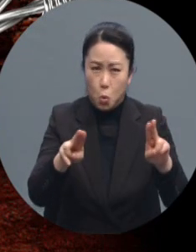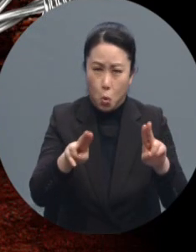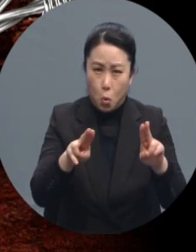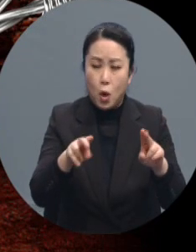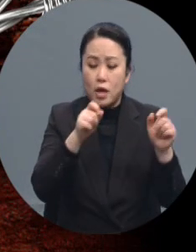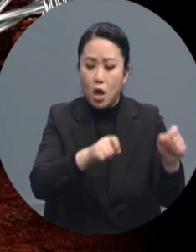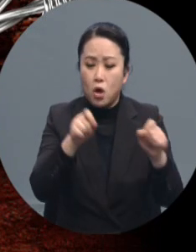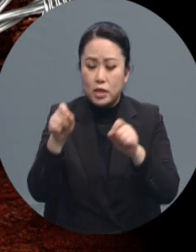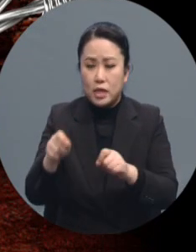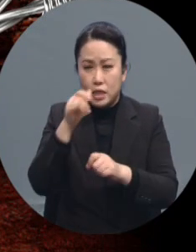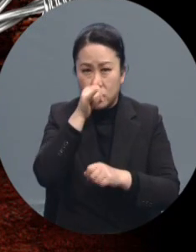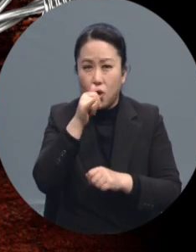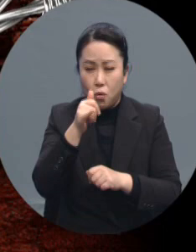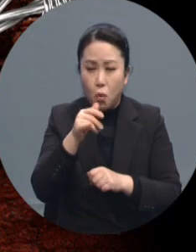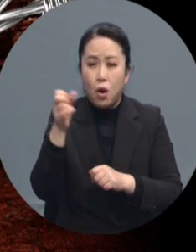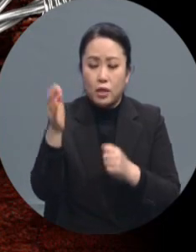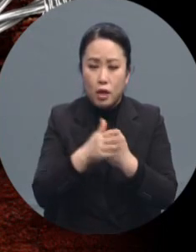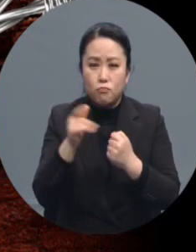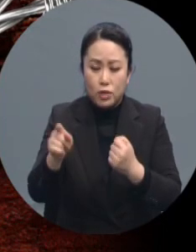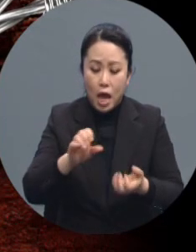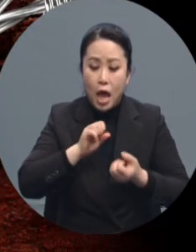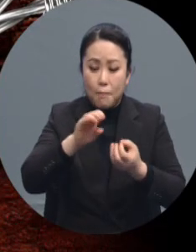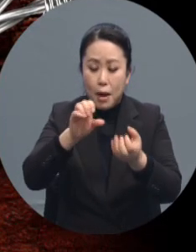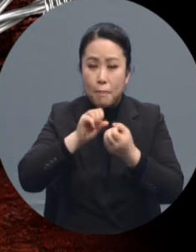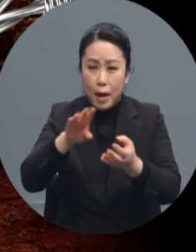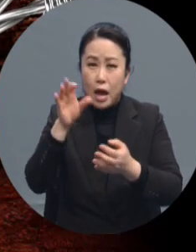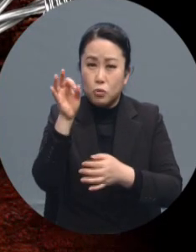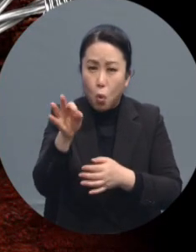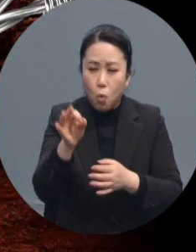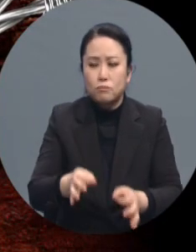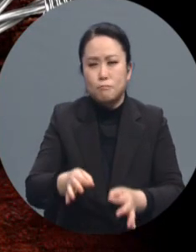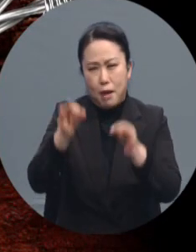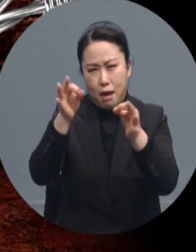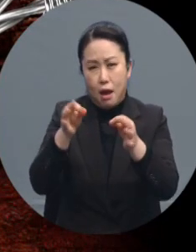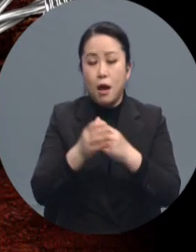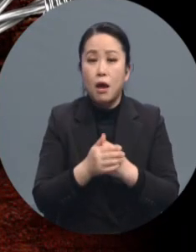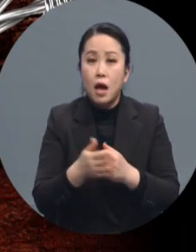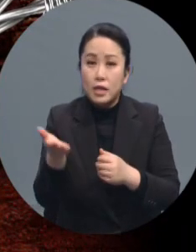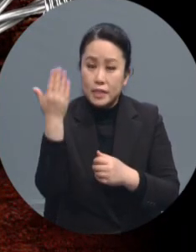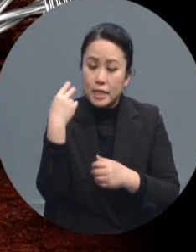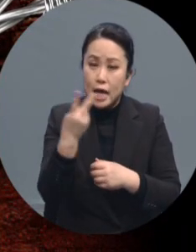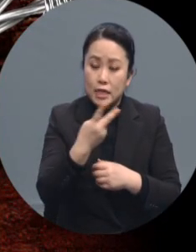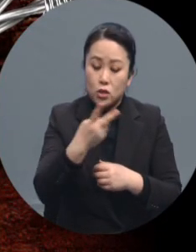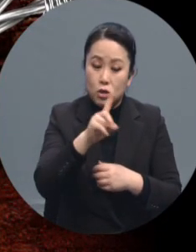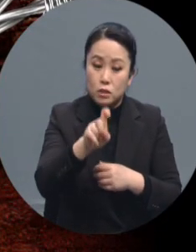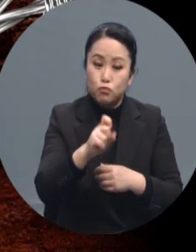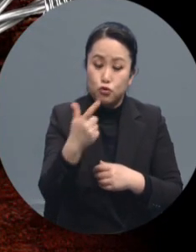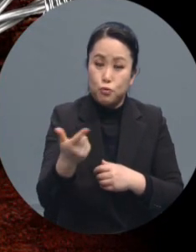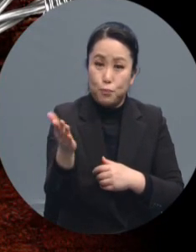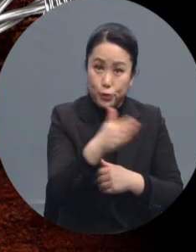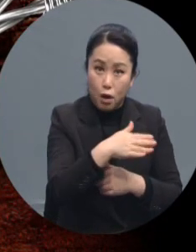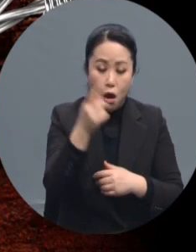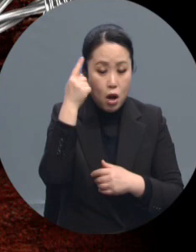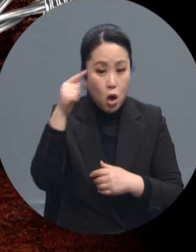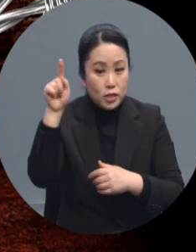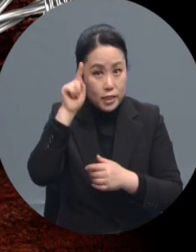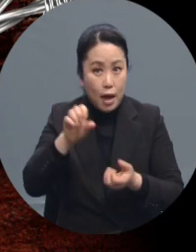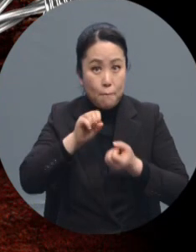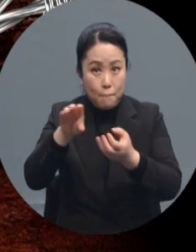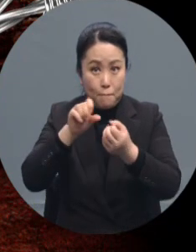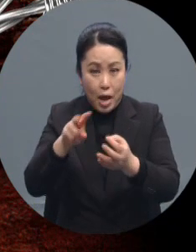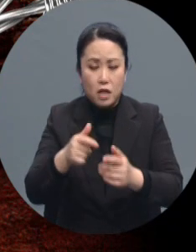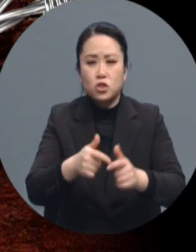25%나 상승했습니다 부산항에 러시아 물동량은 지난 2016년부터 증가하며 2021년엔